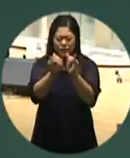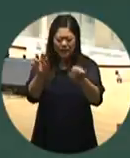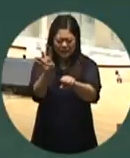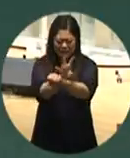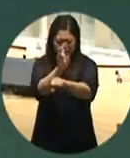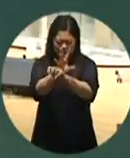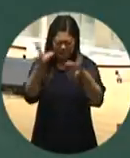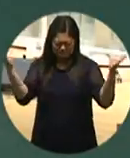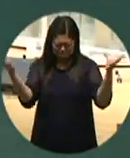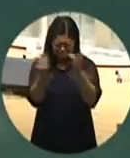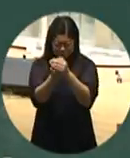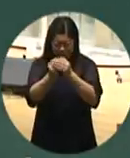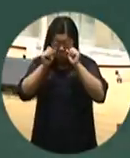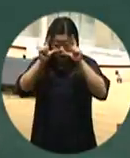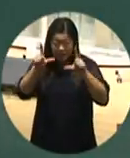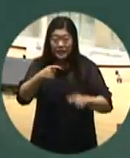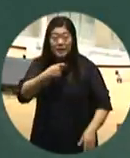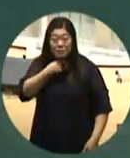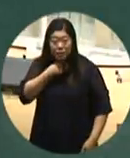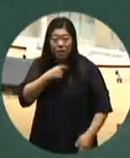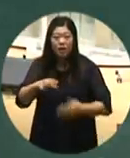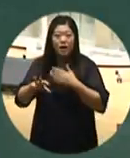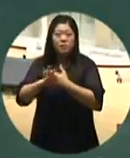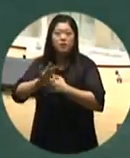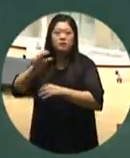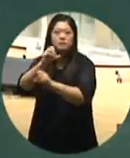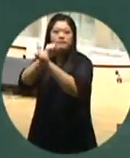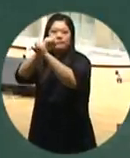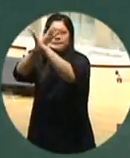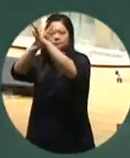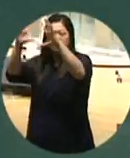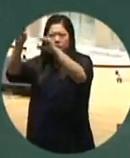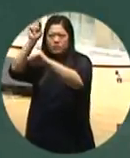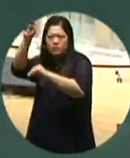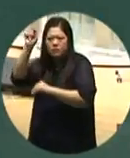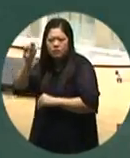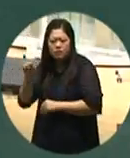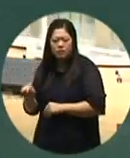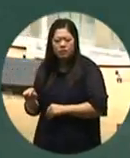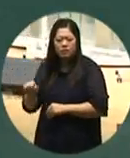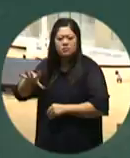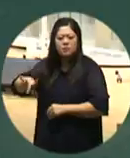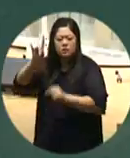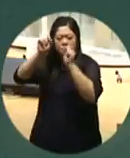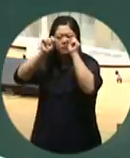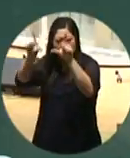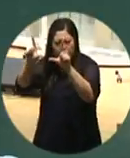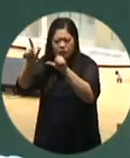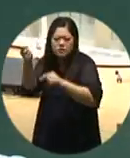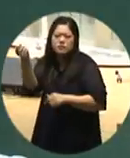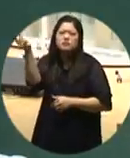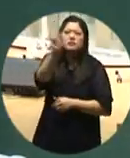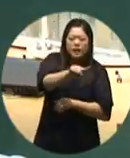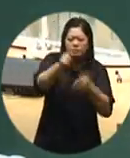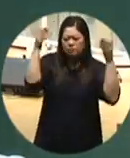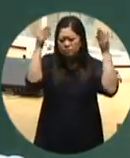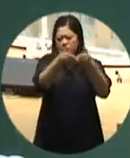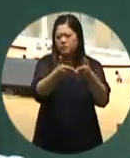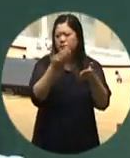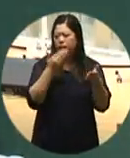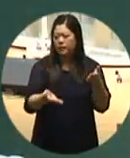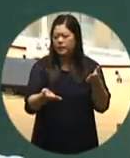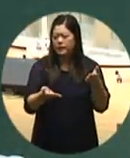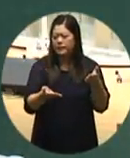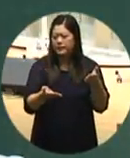알려면 이걸 봐야 된다 그 말이요. Now, if you really want to do this 24 hours and go all in as the evangelist of this age, you really need